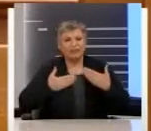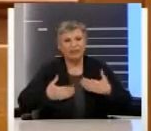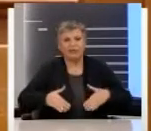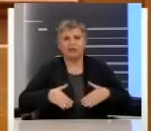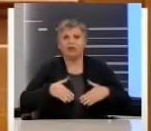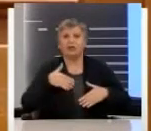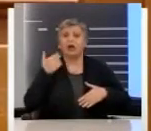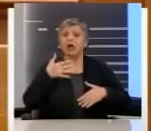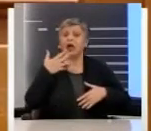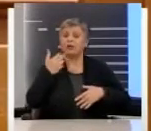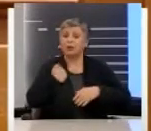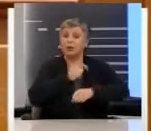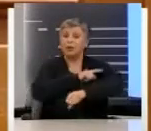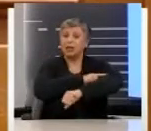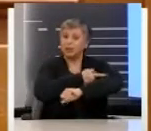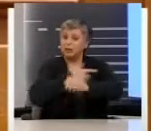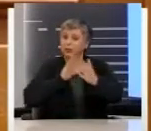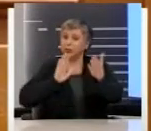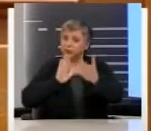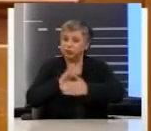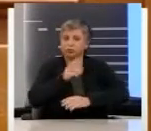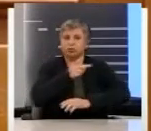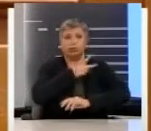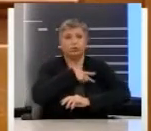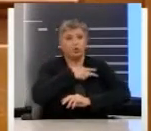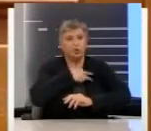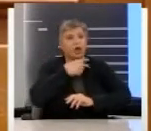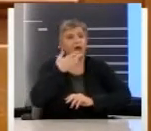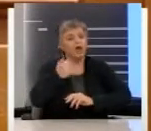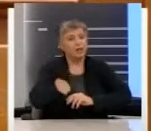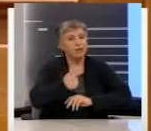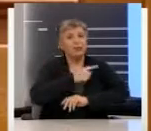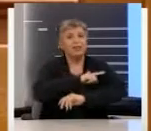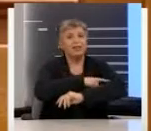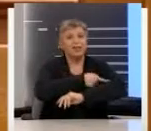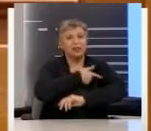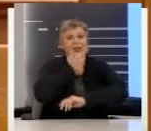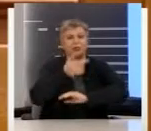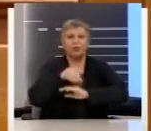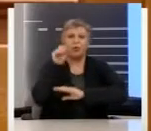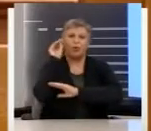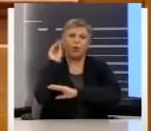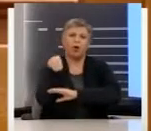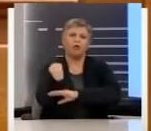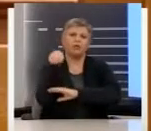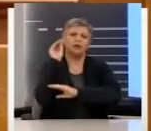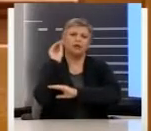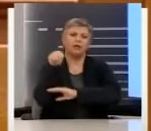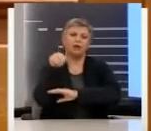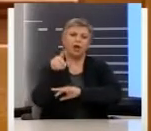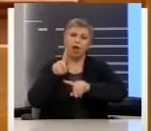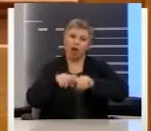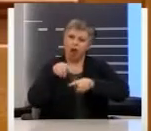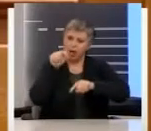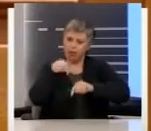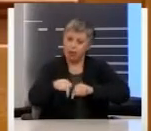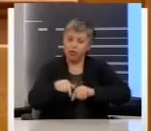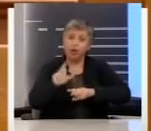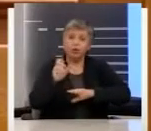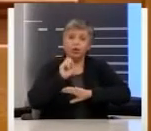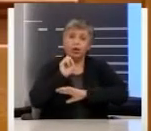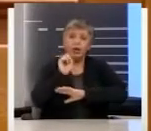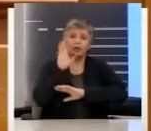με σκιτζίδες και εκμεταλλευτές και στην Ελλάδα και κυρίως στο εξωτερικό. Έκαναν